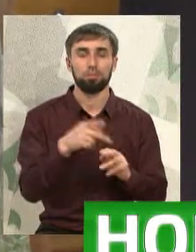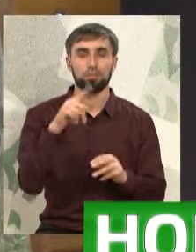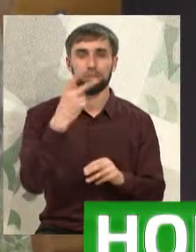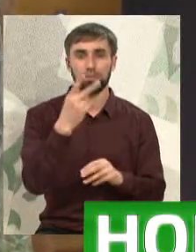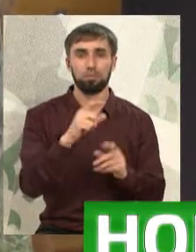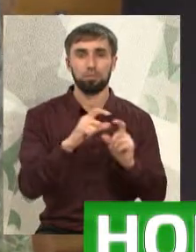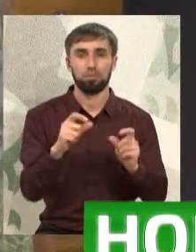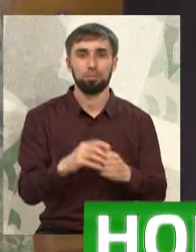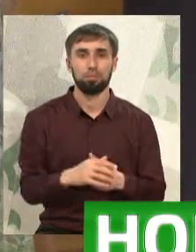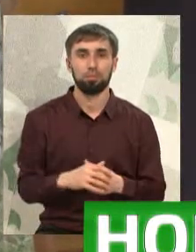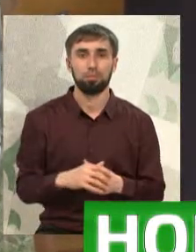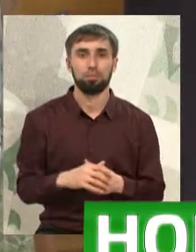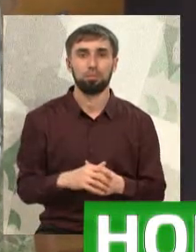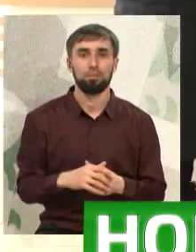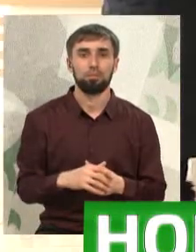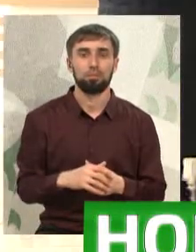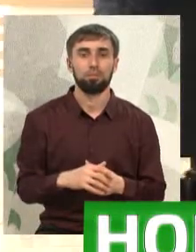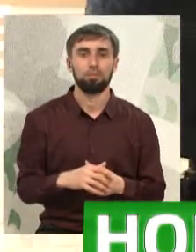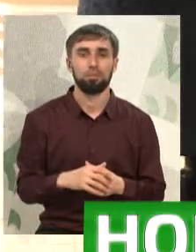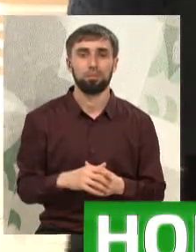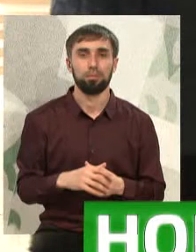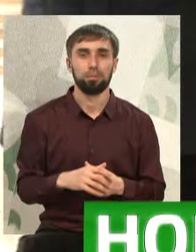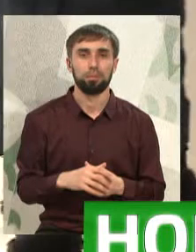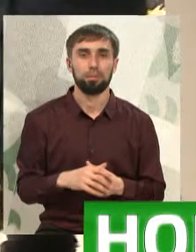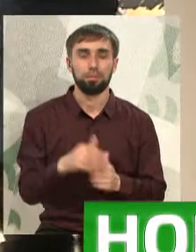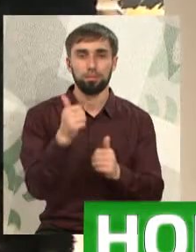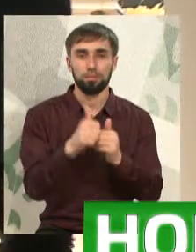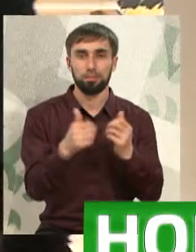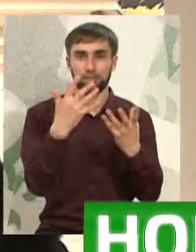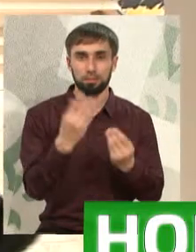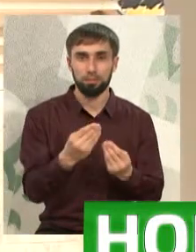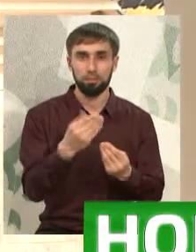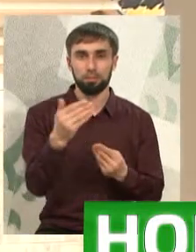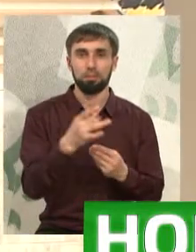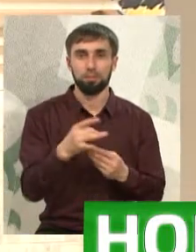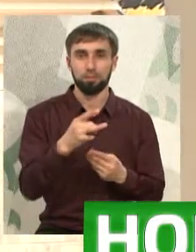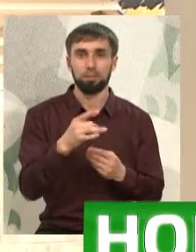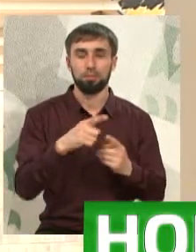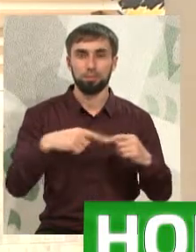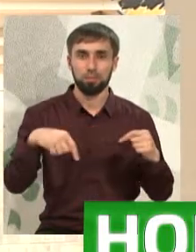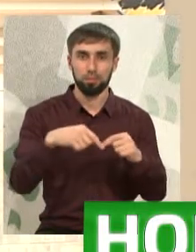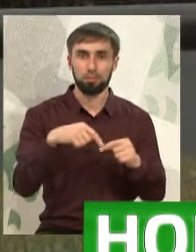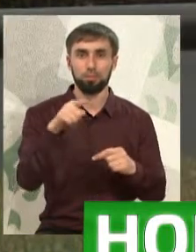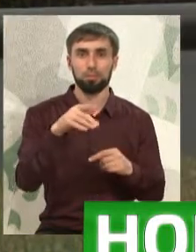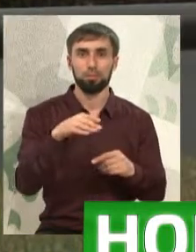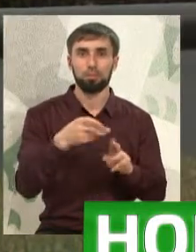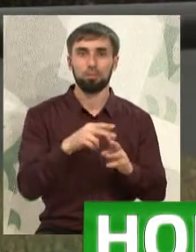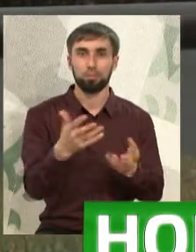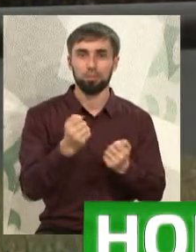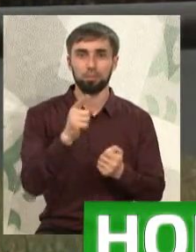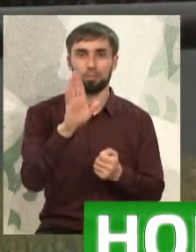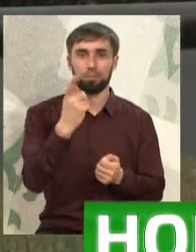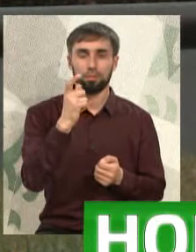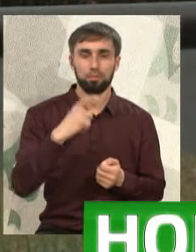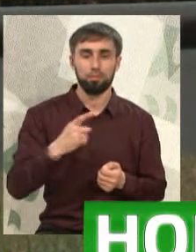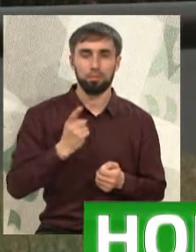873 455 14 78. Каждый день в региональной общественной приемной будет дежурить по одному активисту от